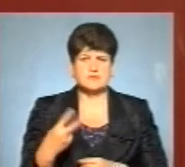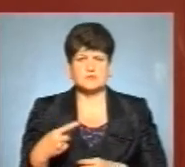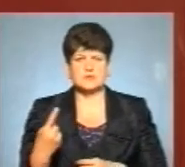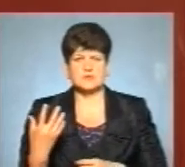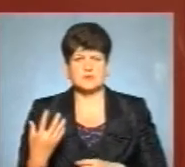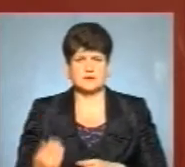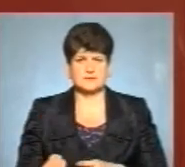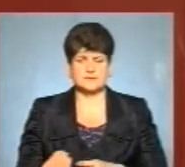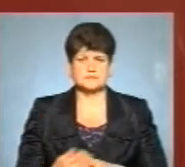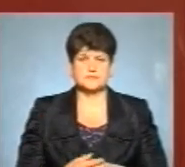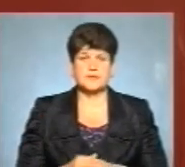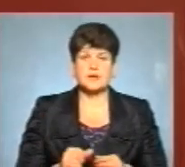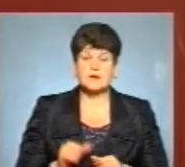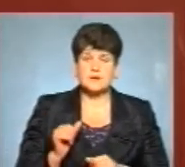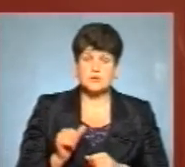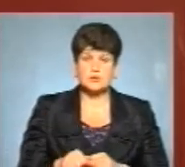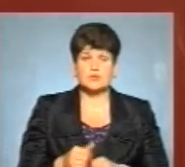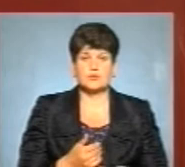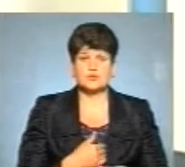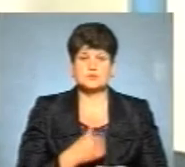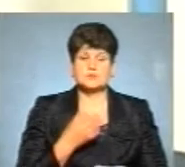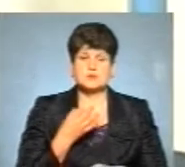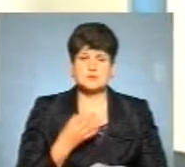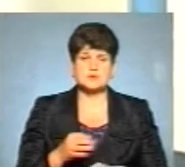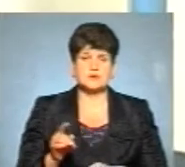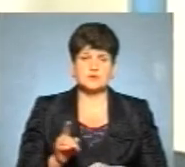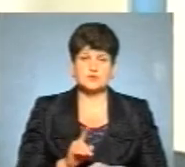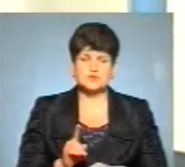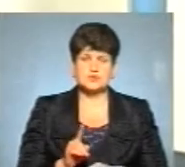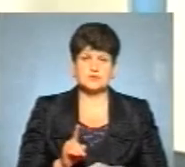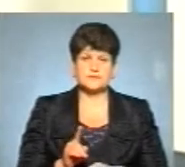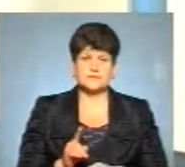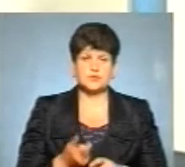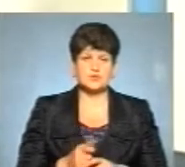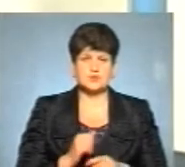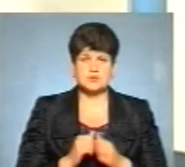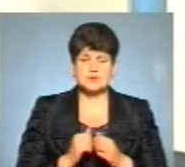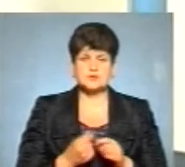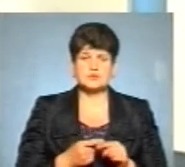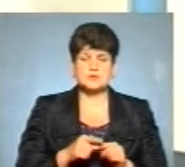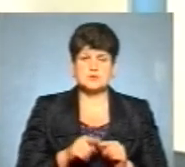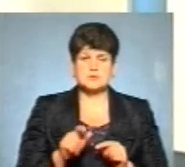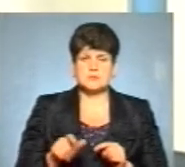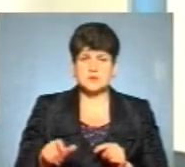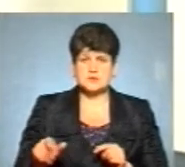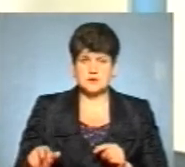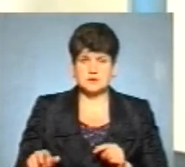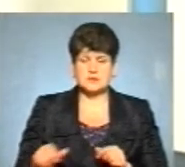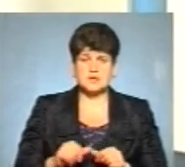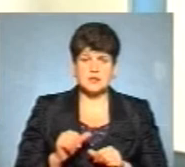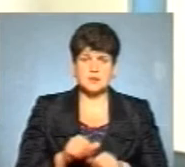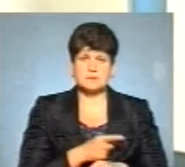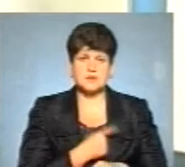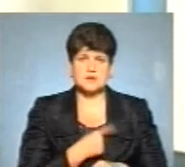дня. Окрім того, хочу ще сказати, що дуже часто ці пацієнти, окрім